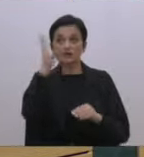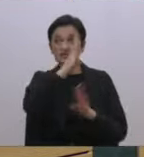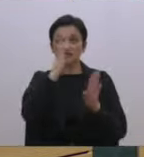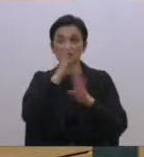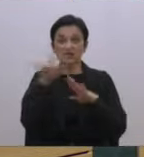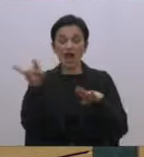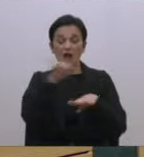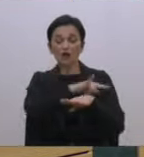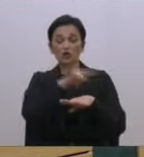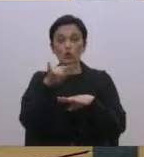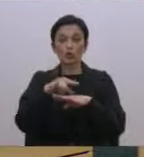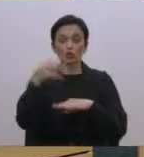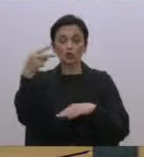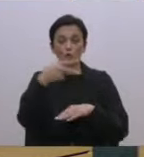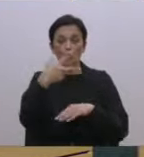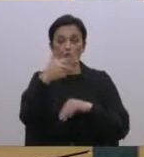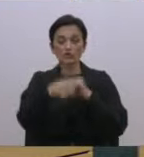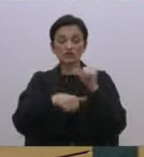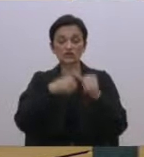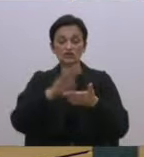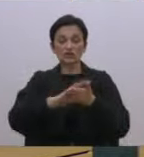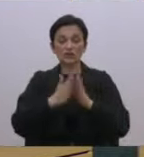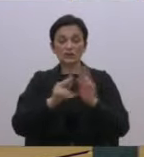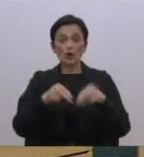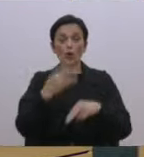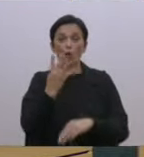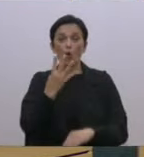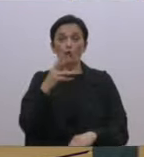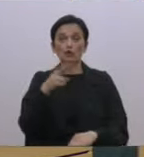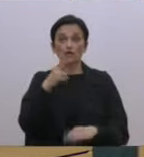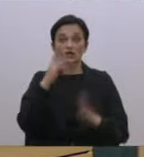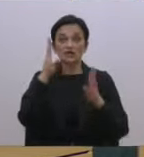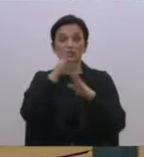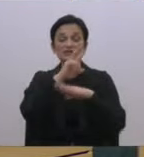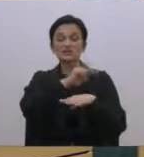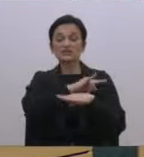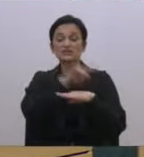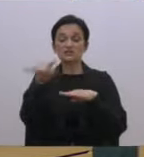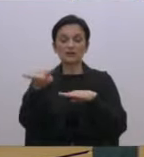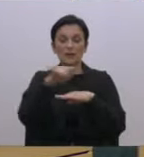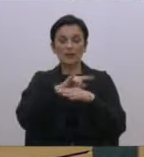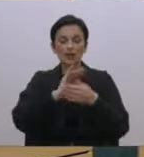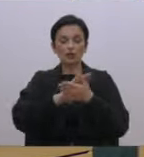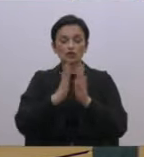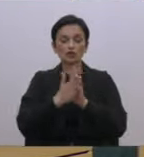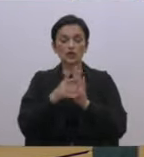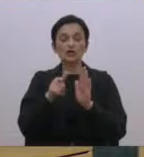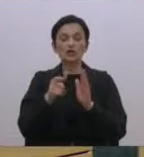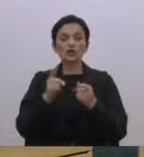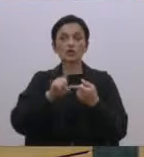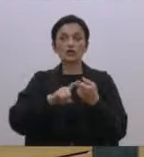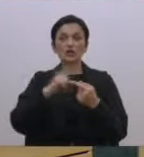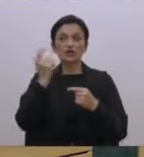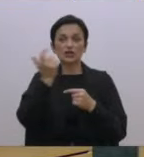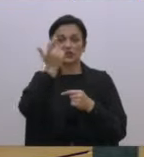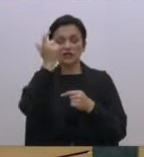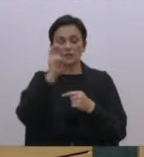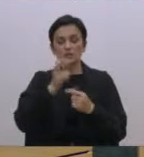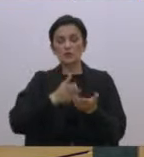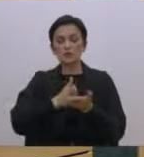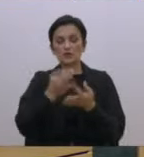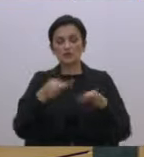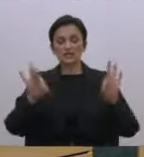შეთანხმება გაფორმდა 2023 წლის 4 დეკემბერს. საჰაერო მიმოსვლის შესახებ შეთანხმება ეფუძნება ლიბერალურ პრინციპებს და